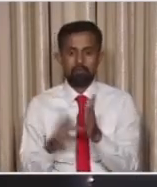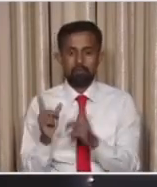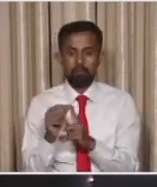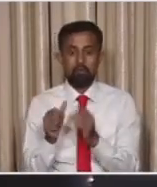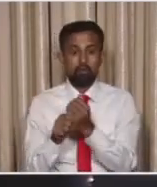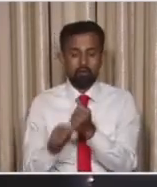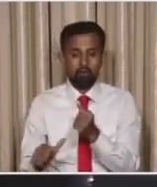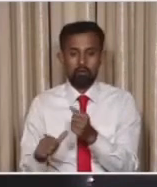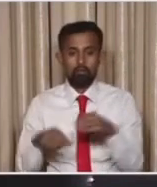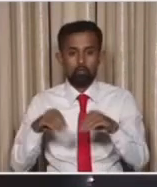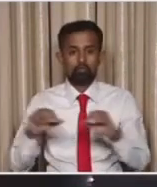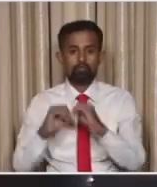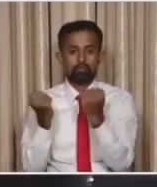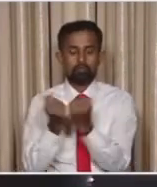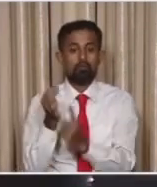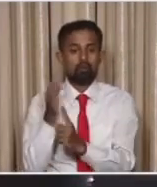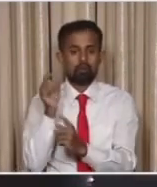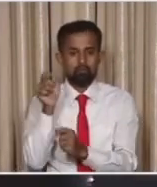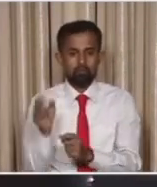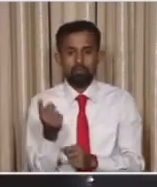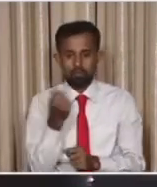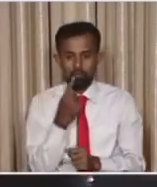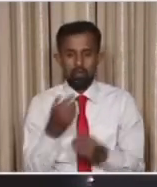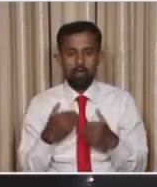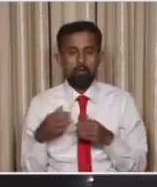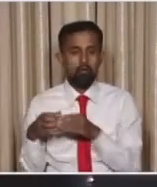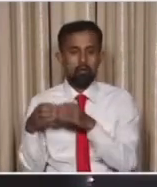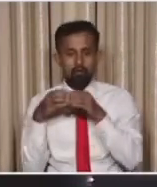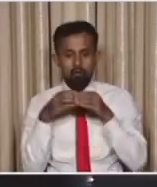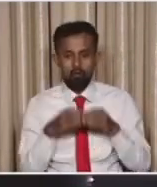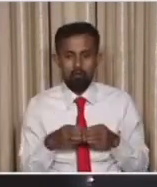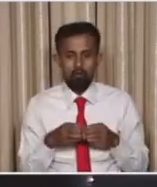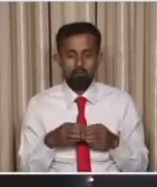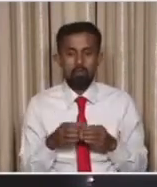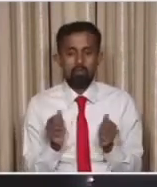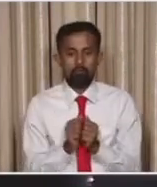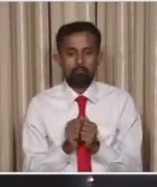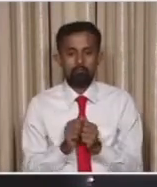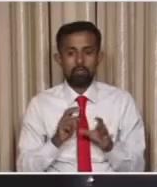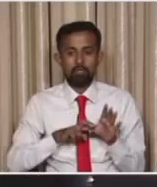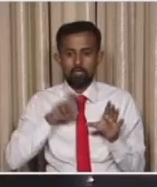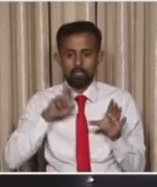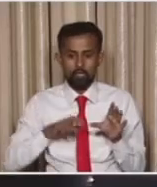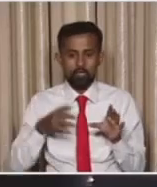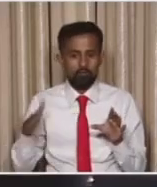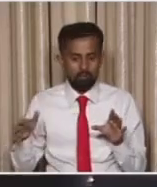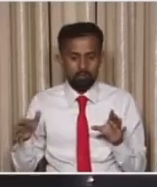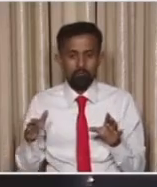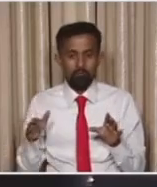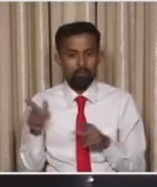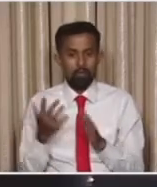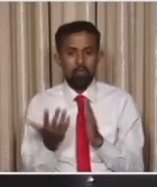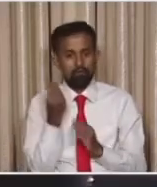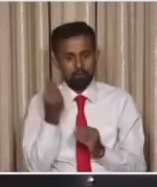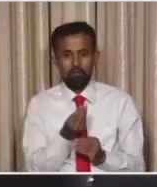නියෝජනය කරන ගොවි සංවිධානයේ සභාපතිතුමා කිව්වා අපේ කණ්ඩායමක් මේ වැඩසටහනෙන් ඉවත් වෙලා තියෙනවා ඒ අයටත් ඒ